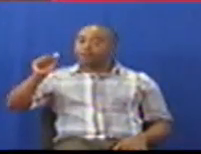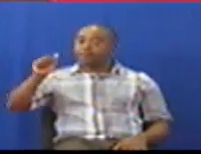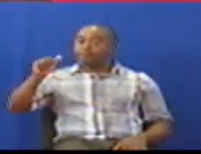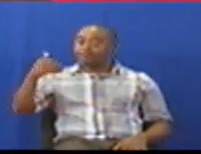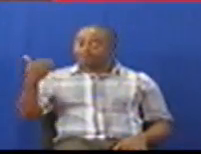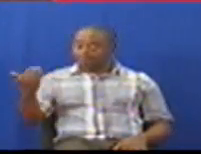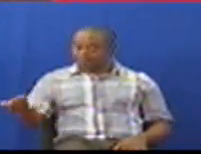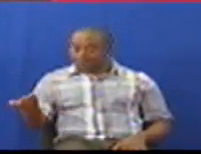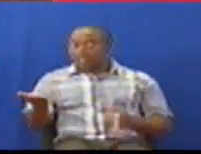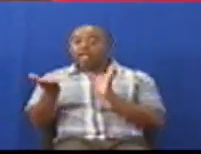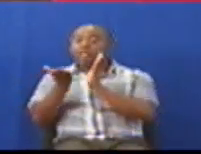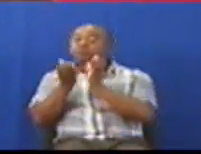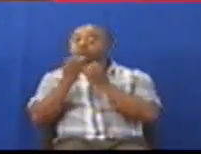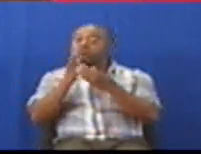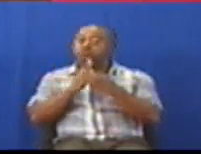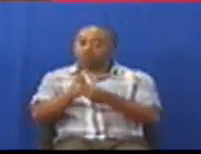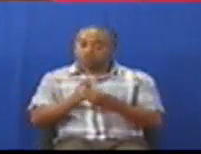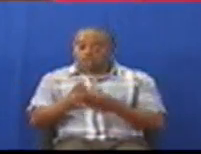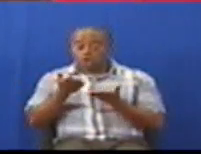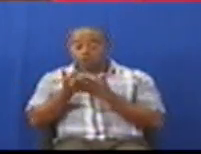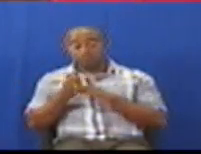kama jambo ambalo amelizungumza.